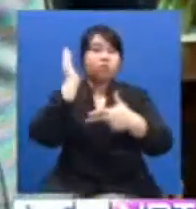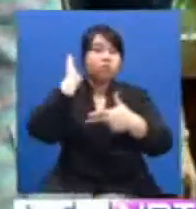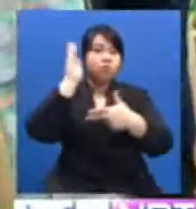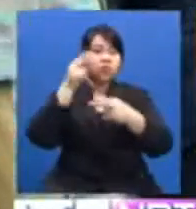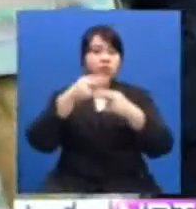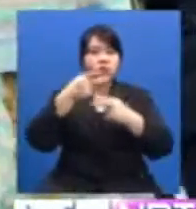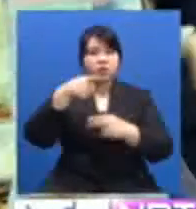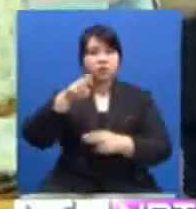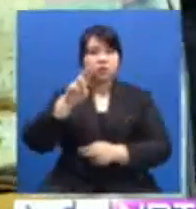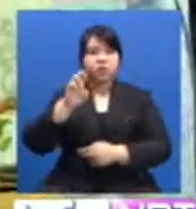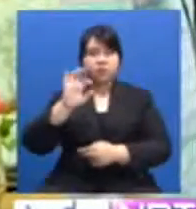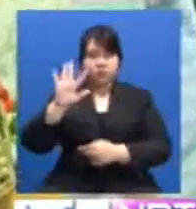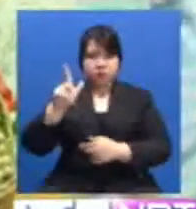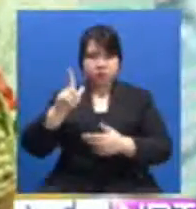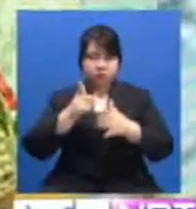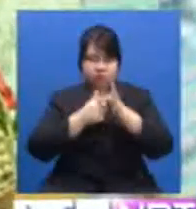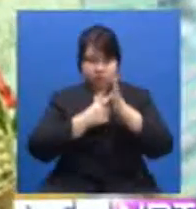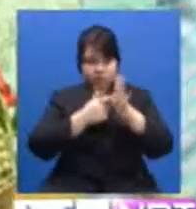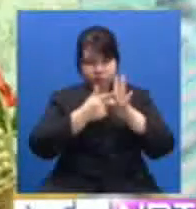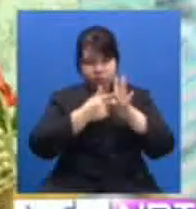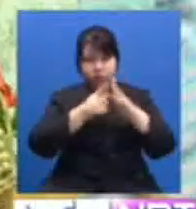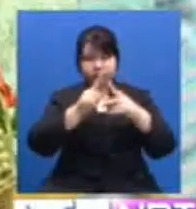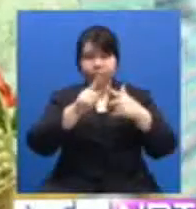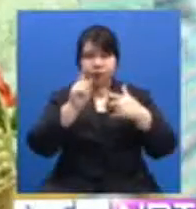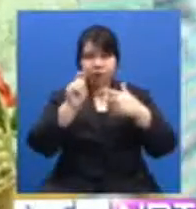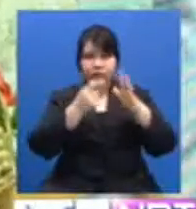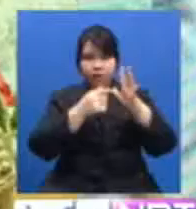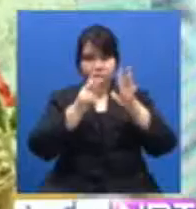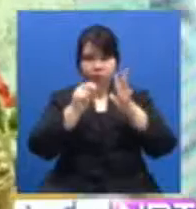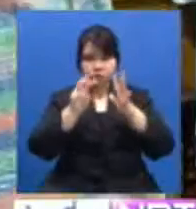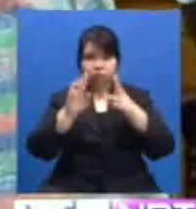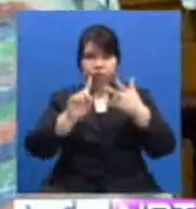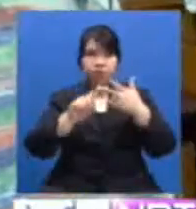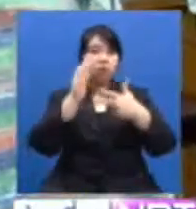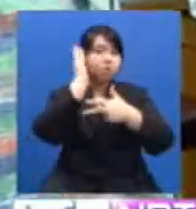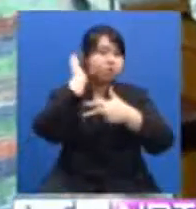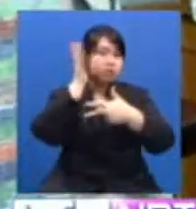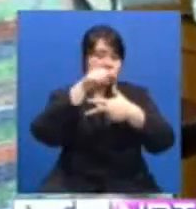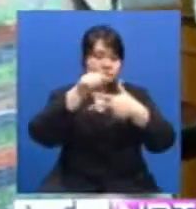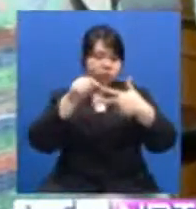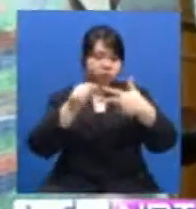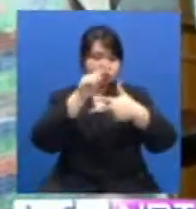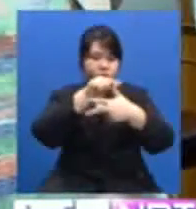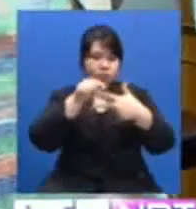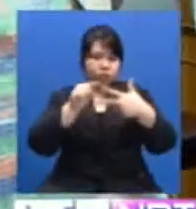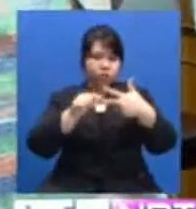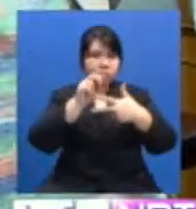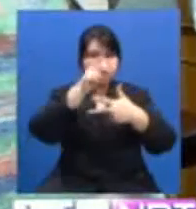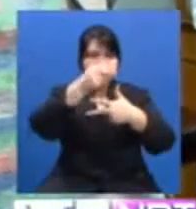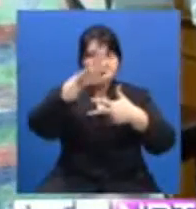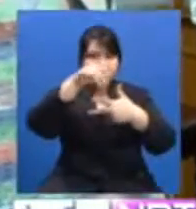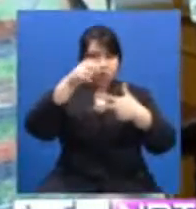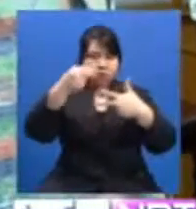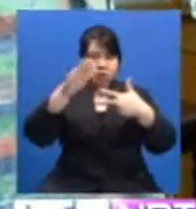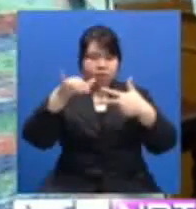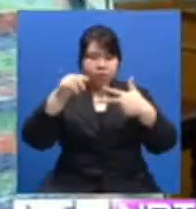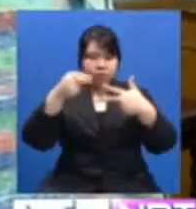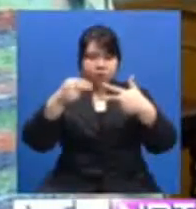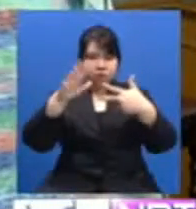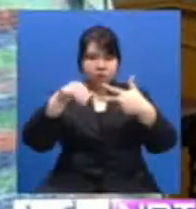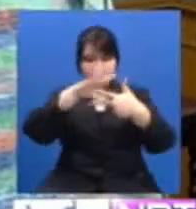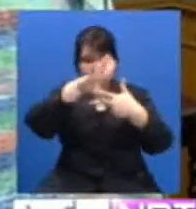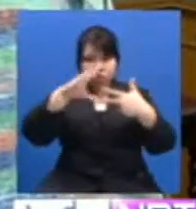ราชวงศานายอำนวยจ้ำหนองโพธิ์และนายอนุสรณ์แสงสุขรายละ 10,000 5,000บาทรวมเป็นเงิน 45,000